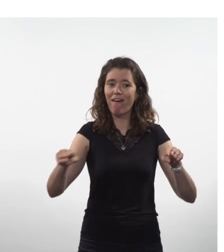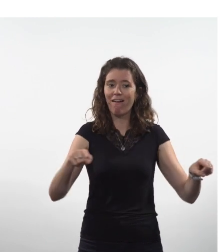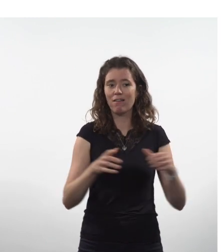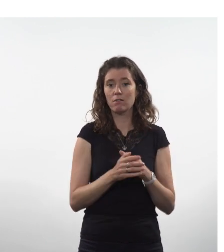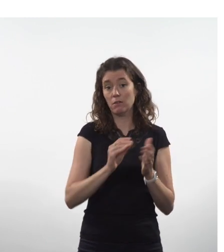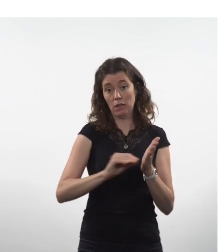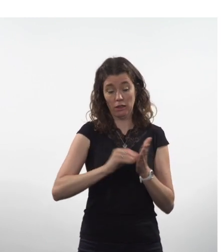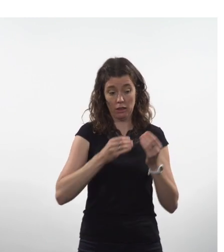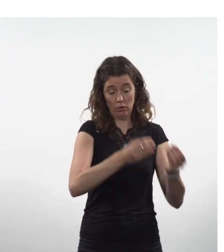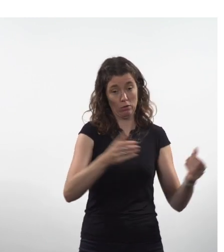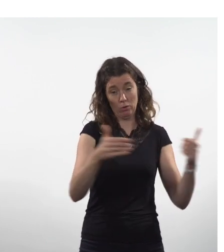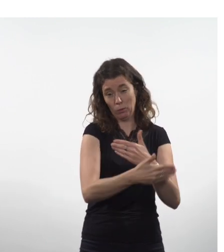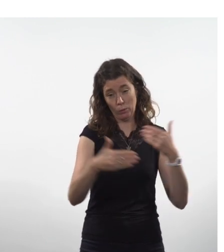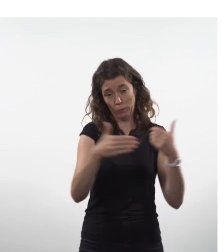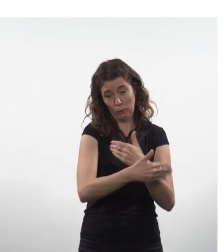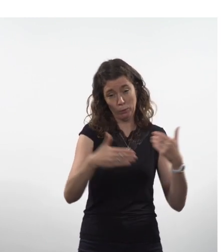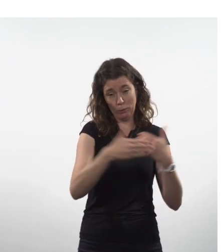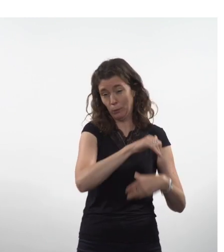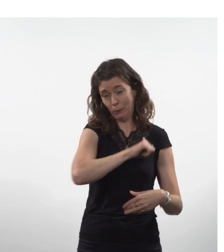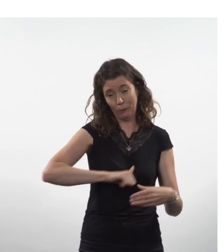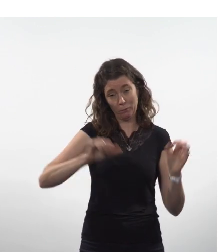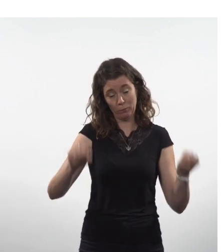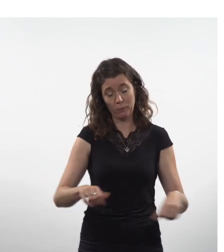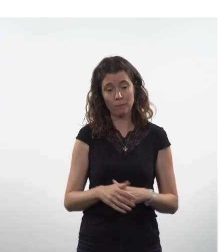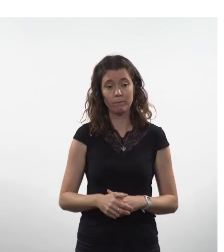ouverte à tous les malentendus.